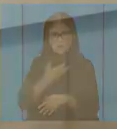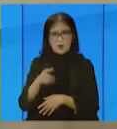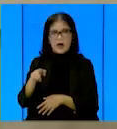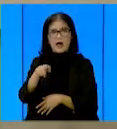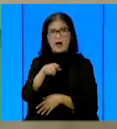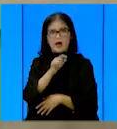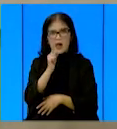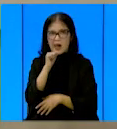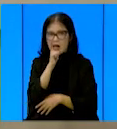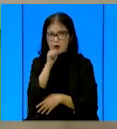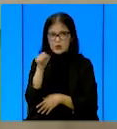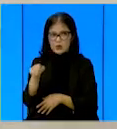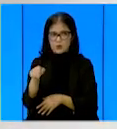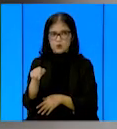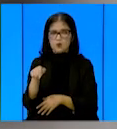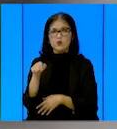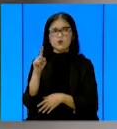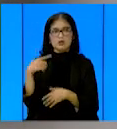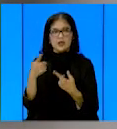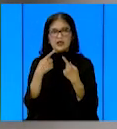yang sangat-sangat booming ya.